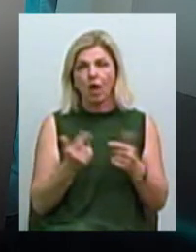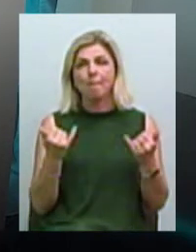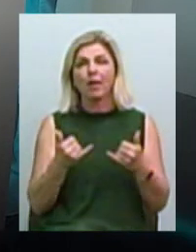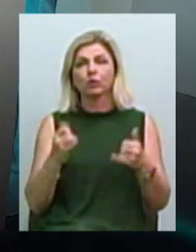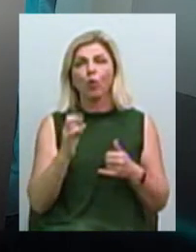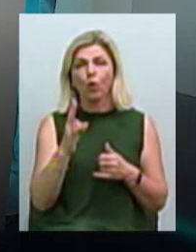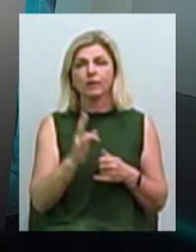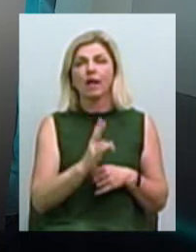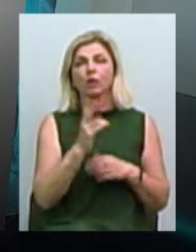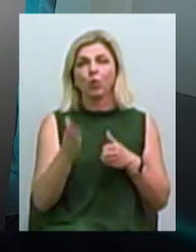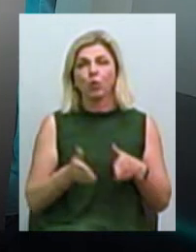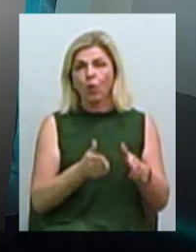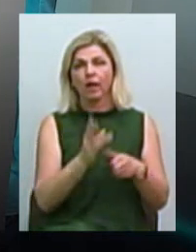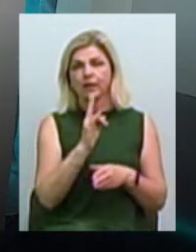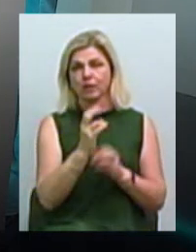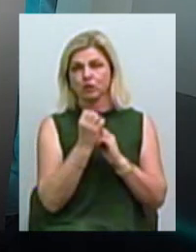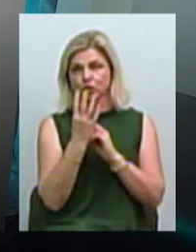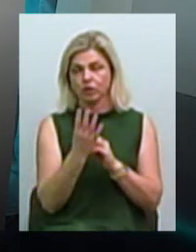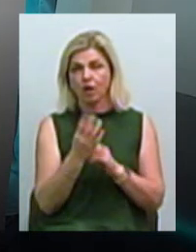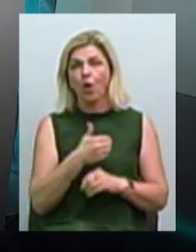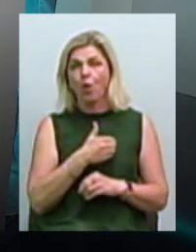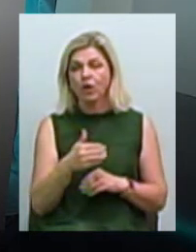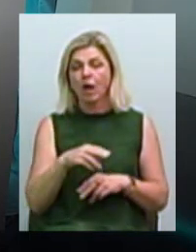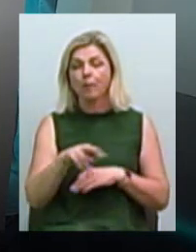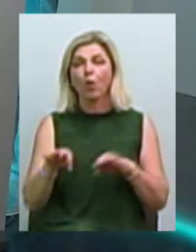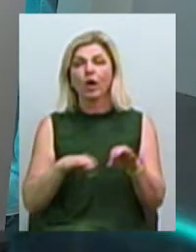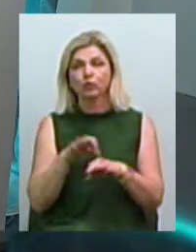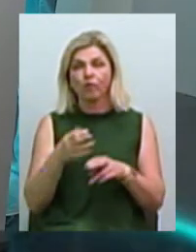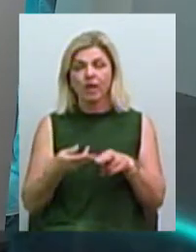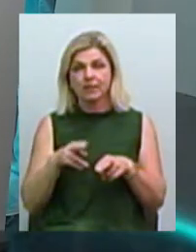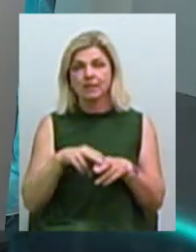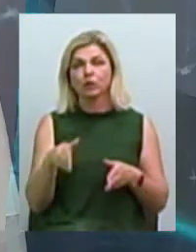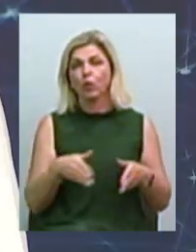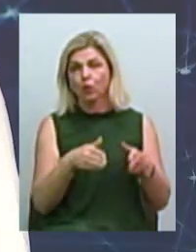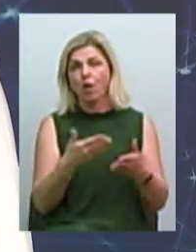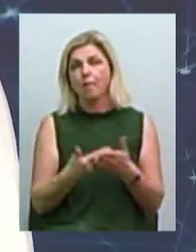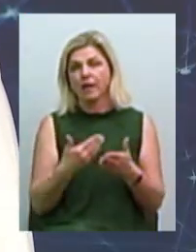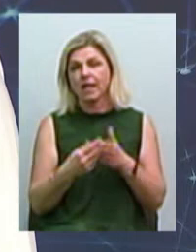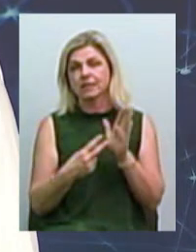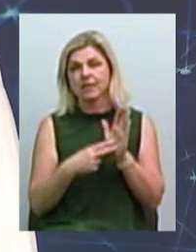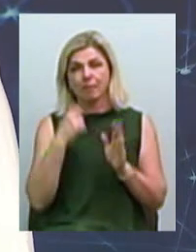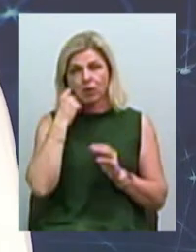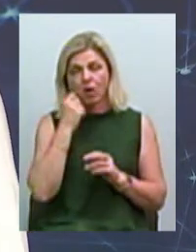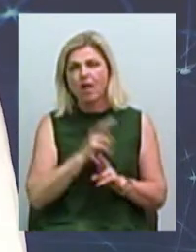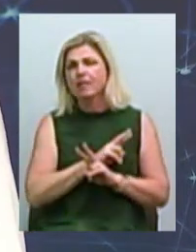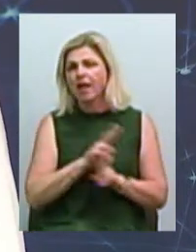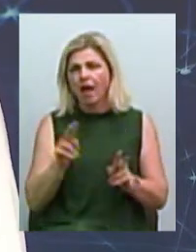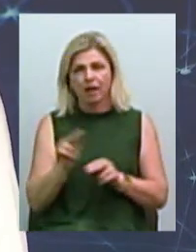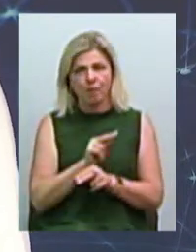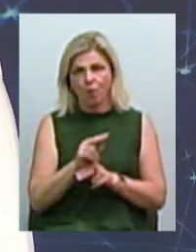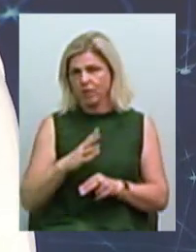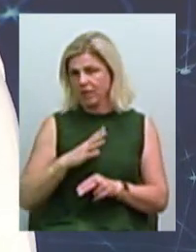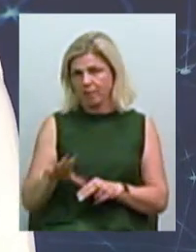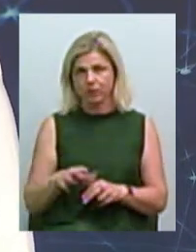Хоча проєктувалися ці дороги вже близько 7 років, і ніяк там ремонти не починалися.